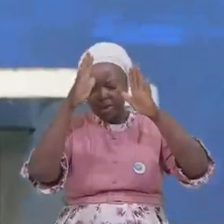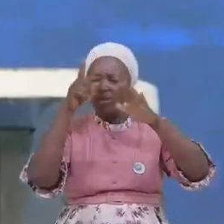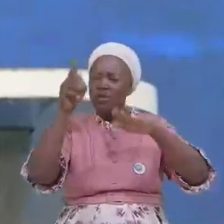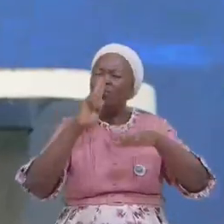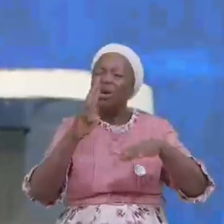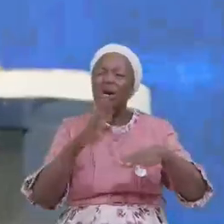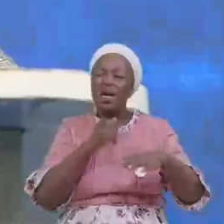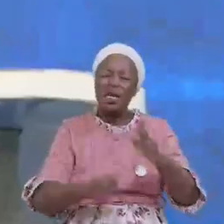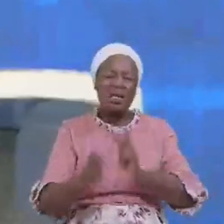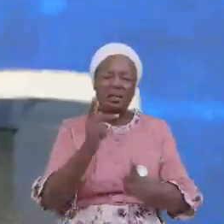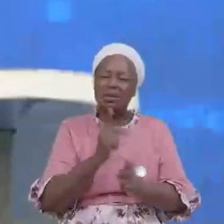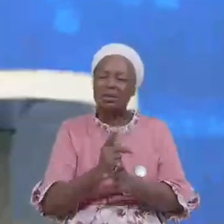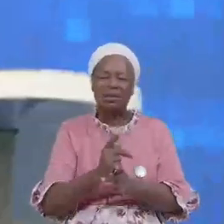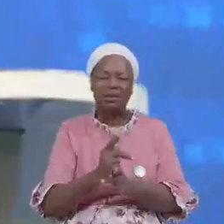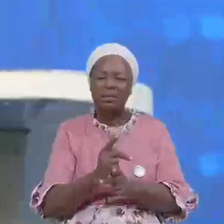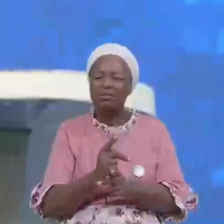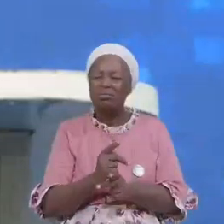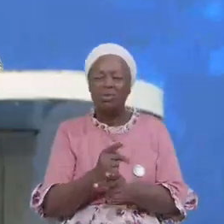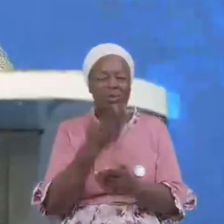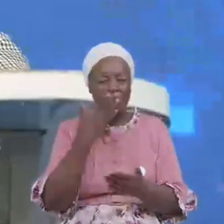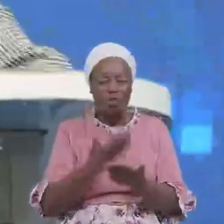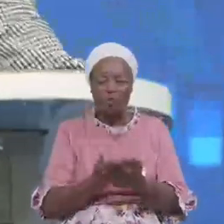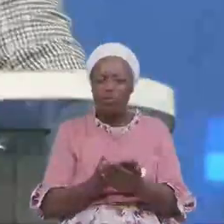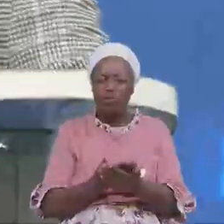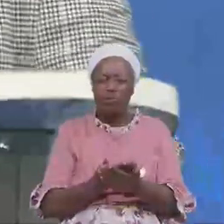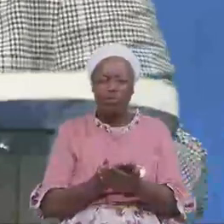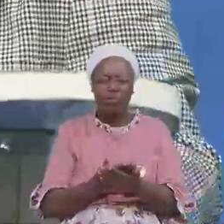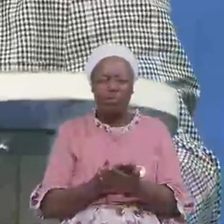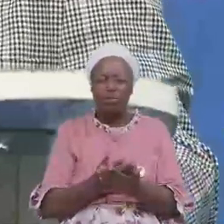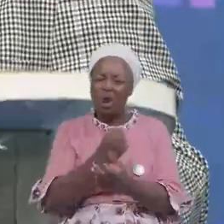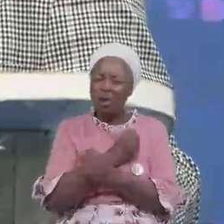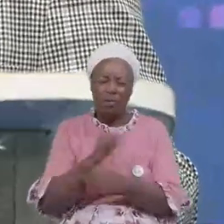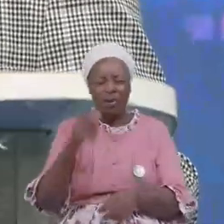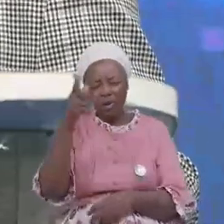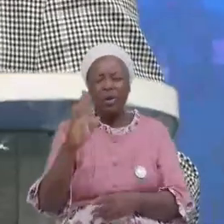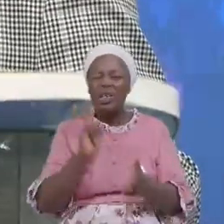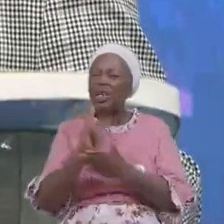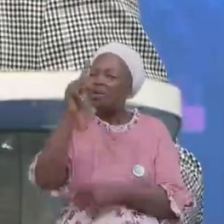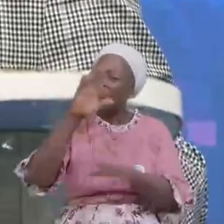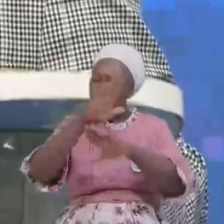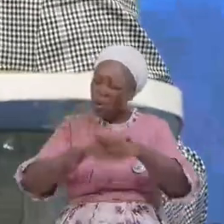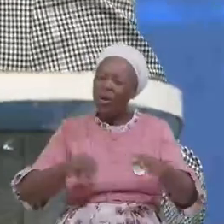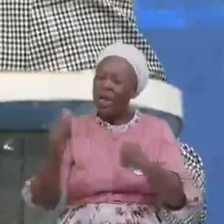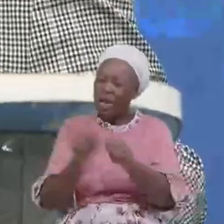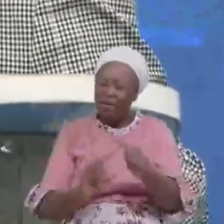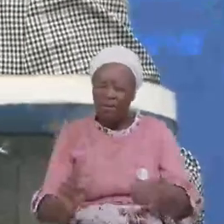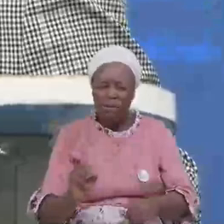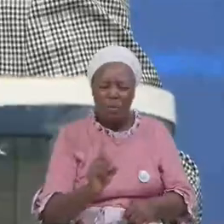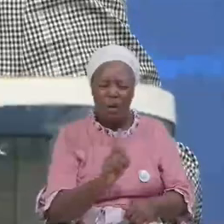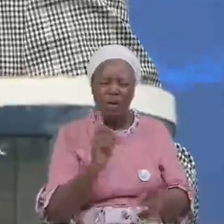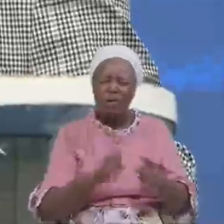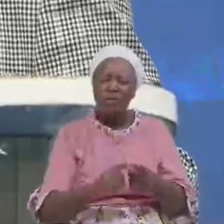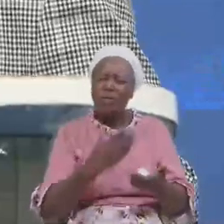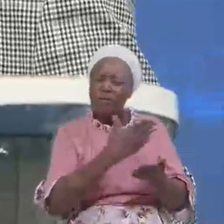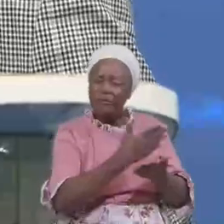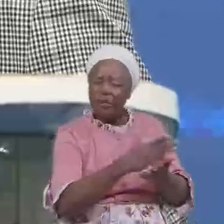très bon Dieu, un Dieu si miséricordieux, un Dieu si aimable. Et tu appelles chacun à